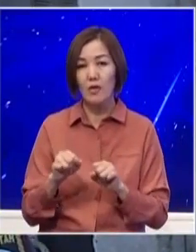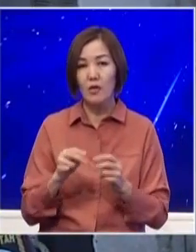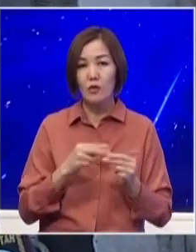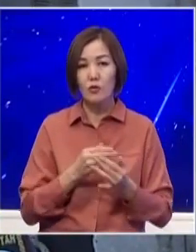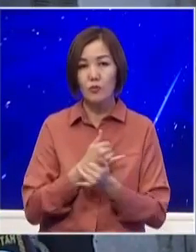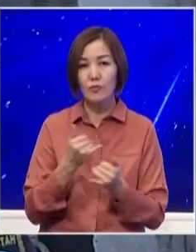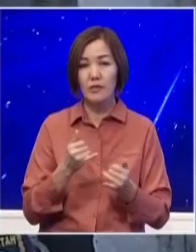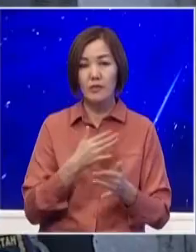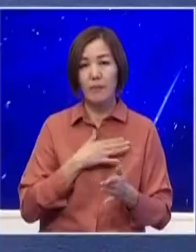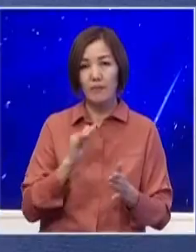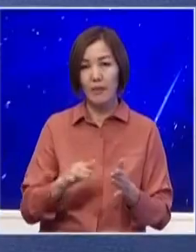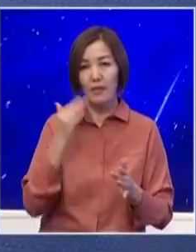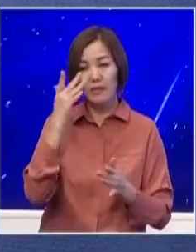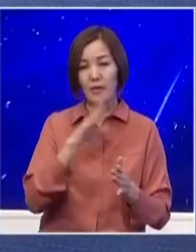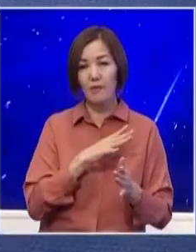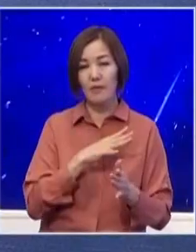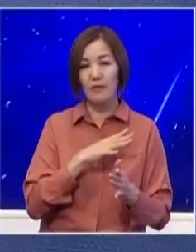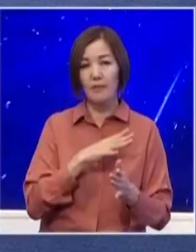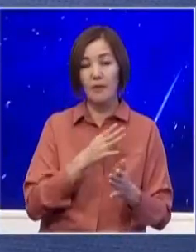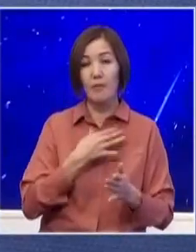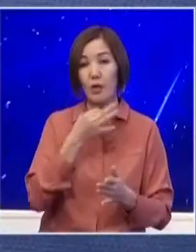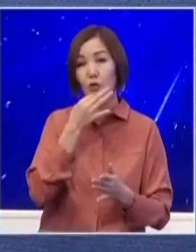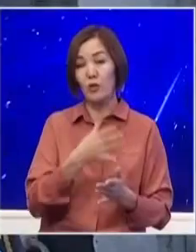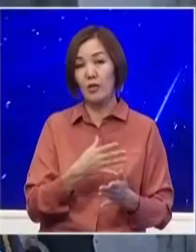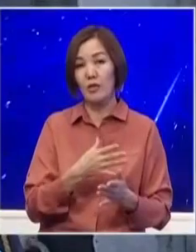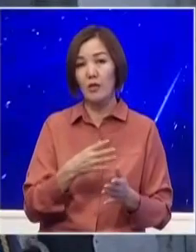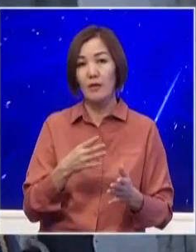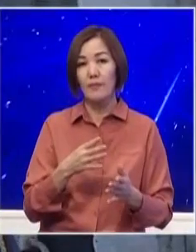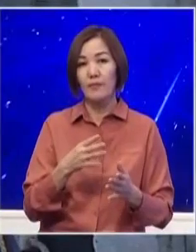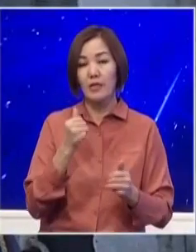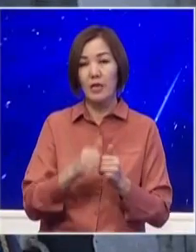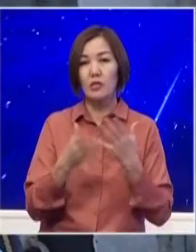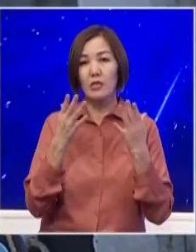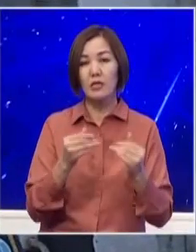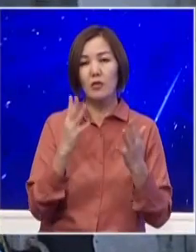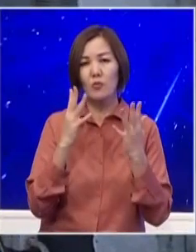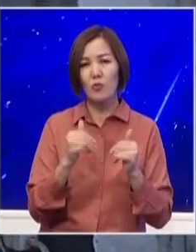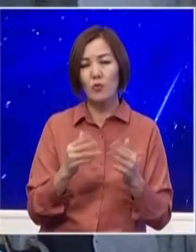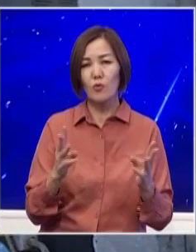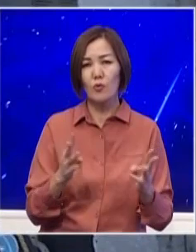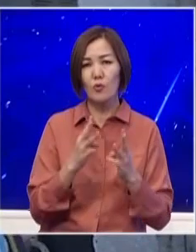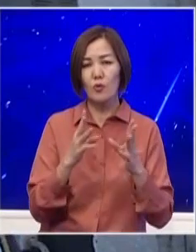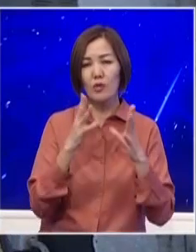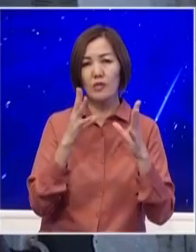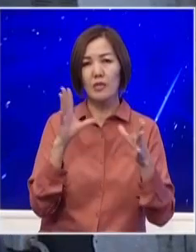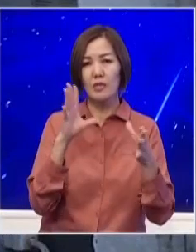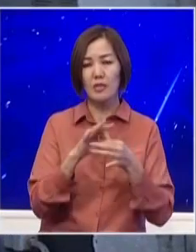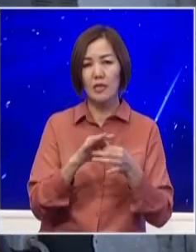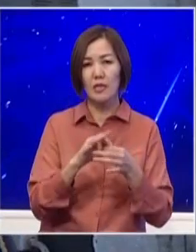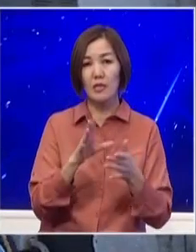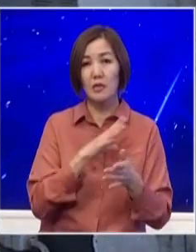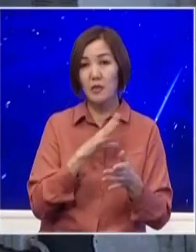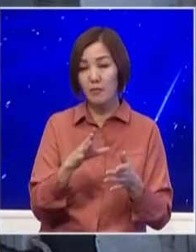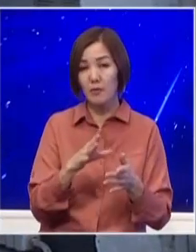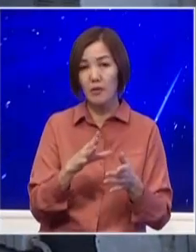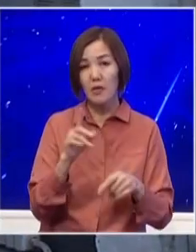жұмысты өзім бала кезден армандаған болатын. Жалпы күніне өрт саны арқалай тіркеледі. Бірде өрт саны мүлде болмауы мүмкін,